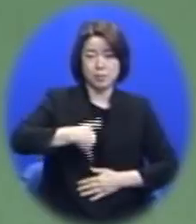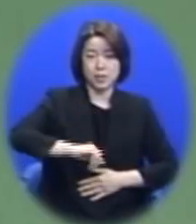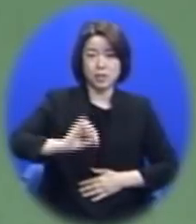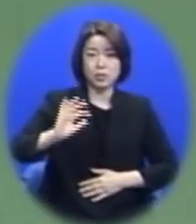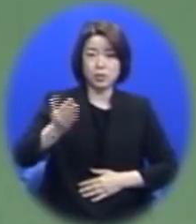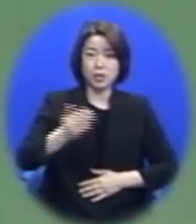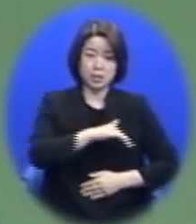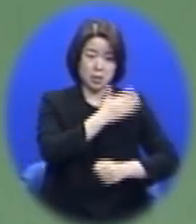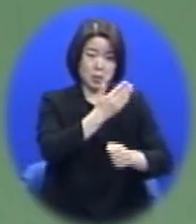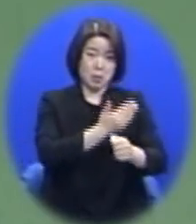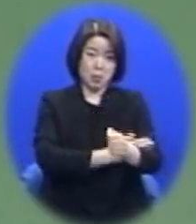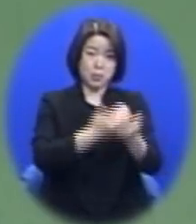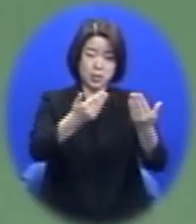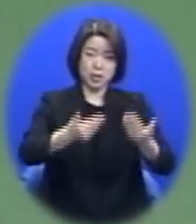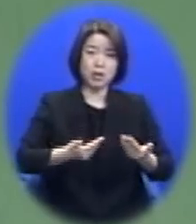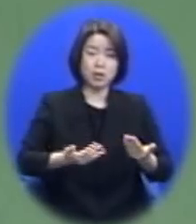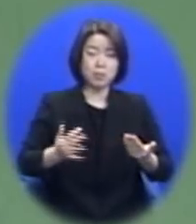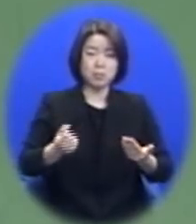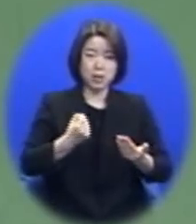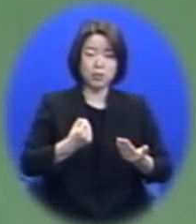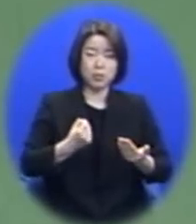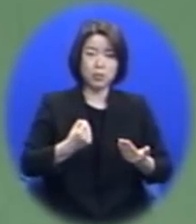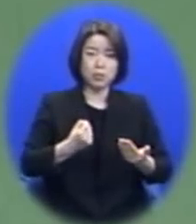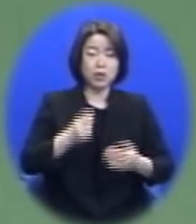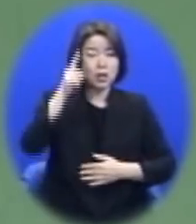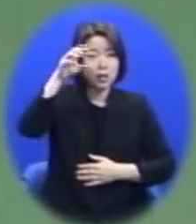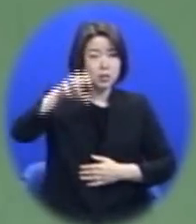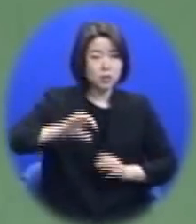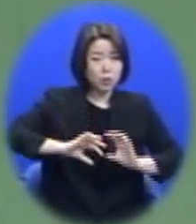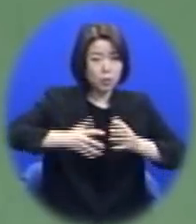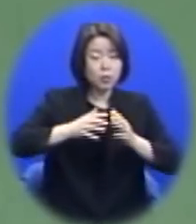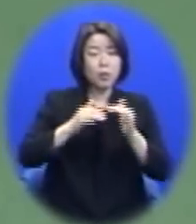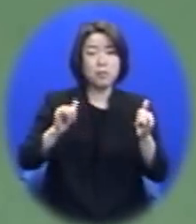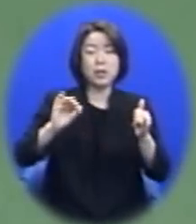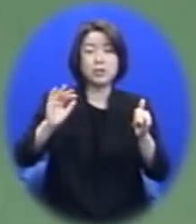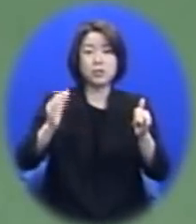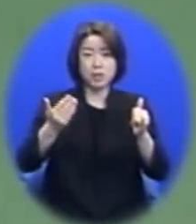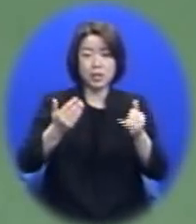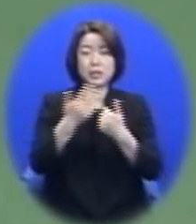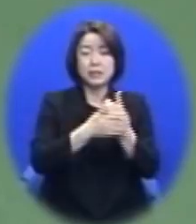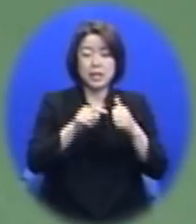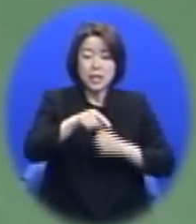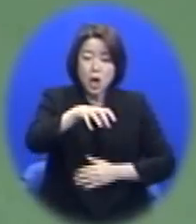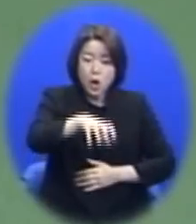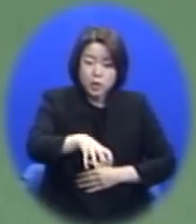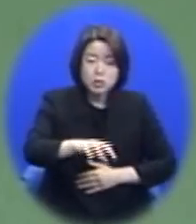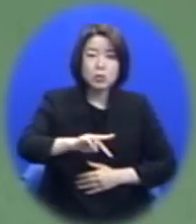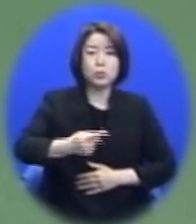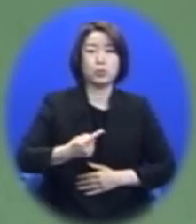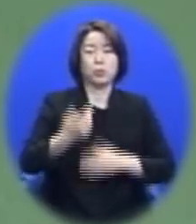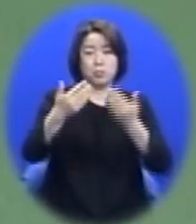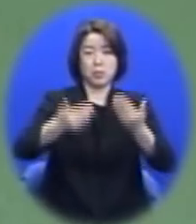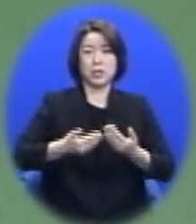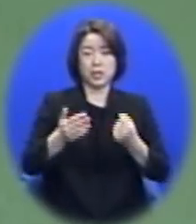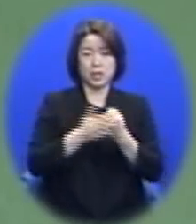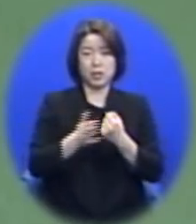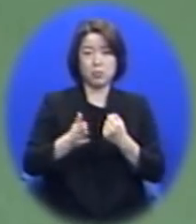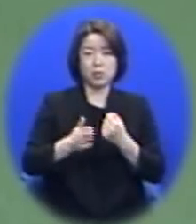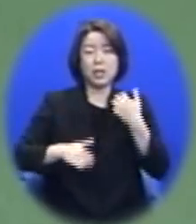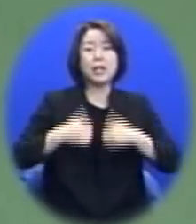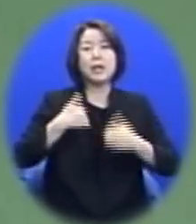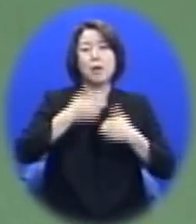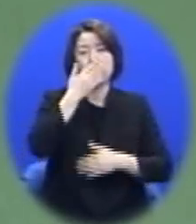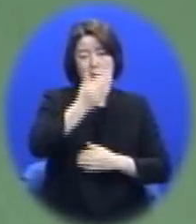얻고 천국 백성이 되어지는 은혜를 여기서 받으니까 천국 가는 거죠. 우리 이미